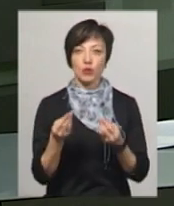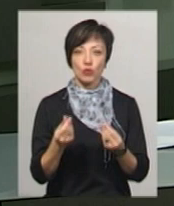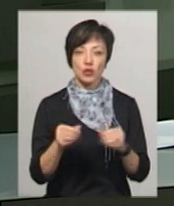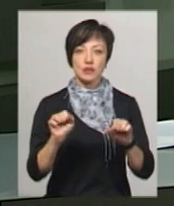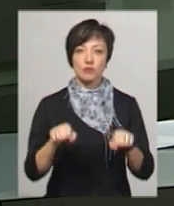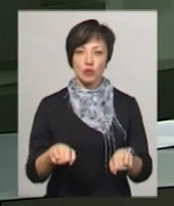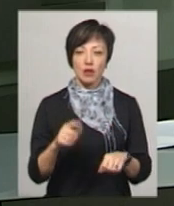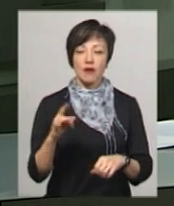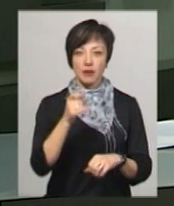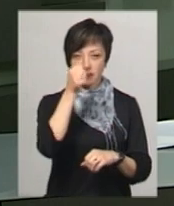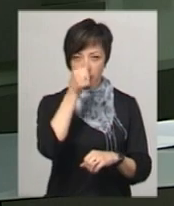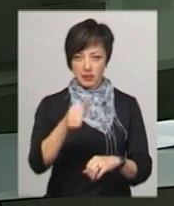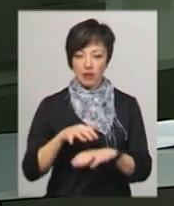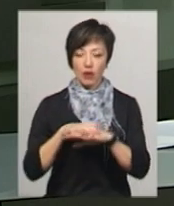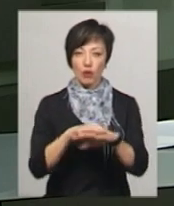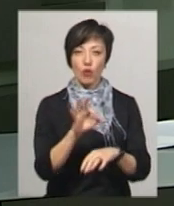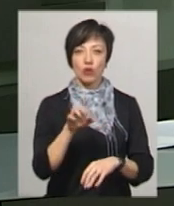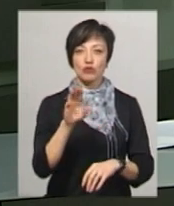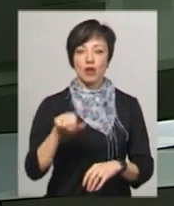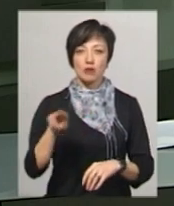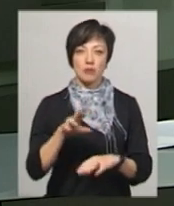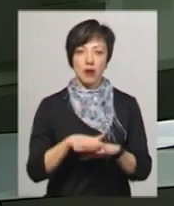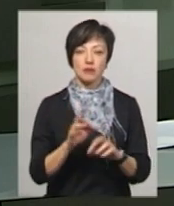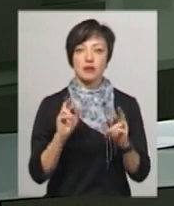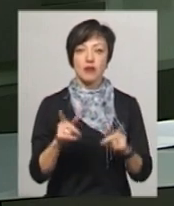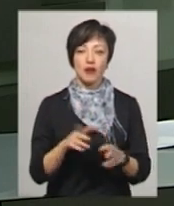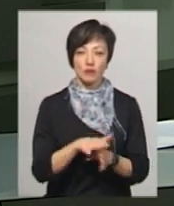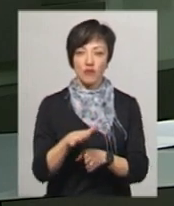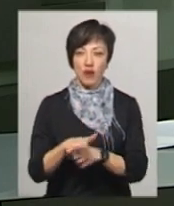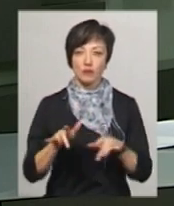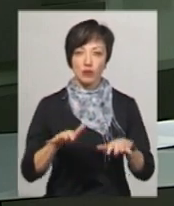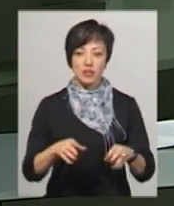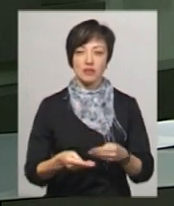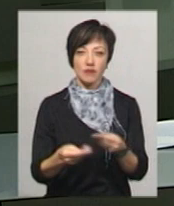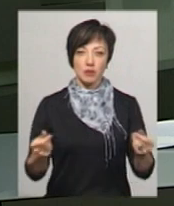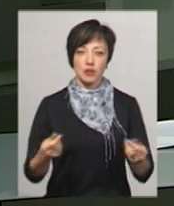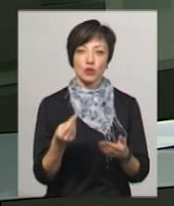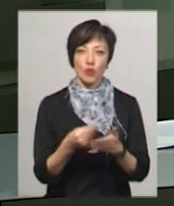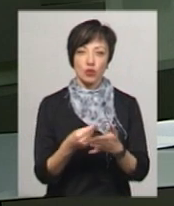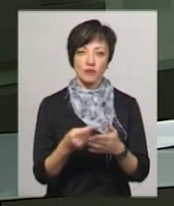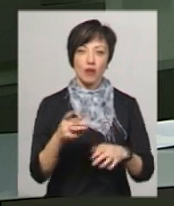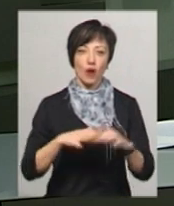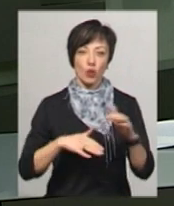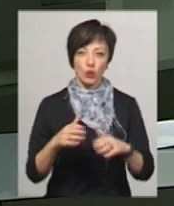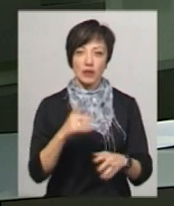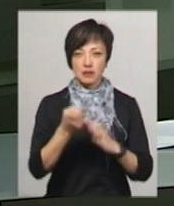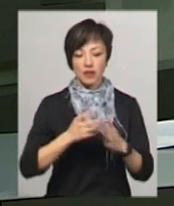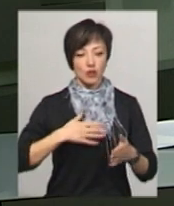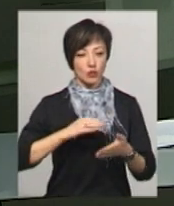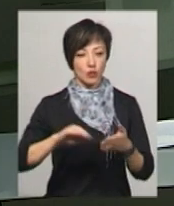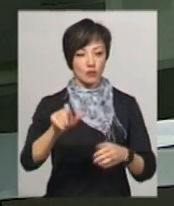вони зможуть раз на місяць на рахунок в Ощадбанку. Про те, як відбувається процес видачі коштів на руки, дізнавалась Вікторія